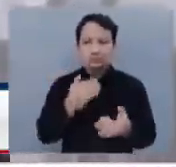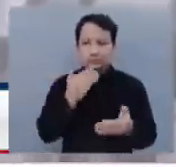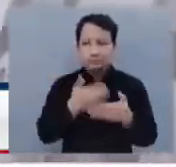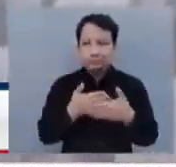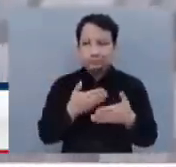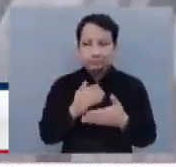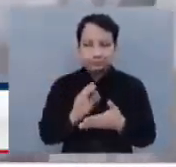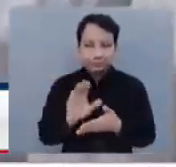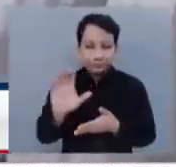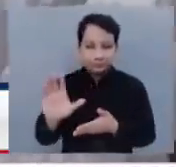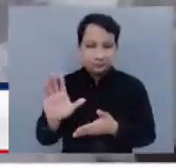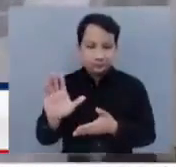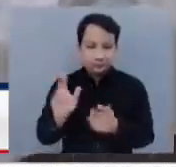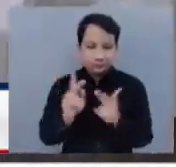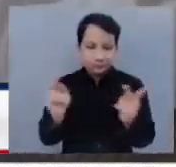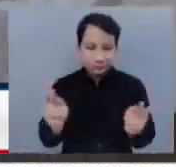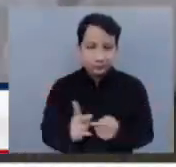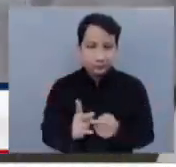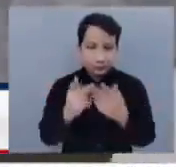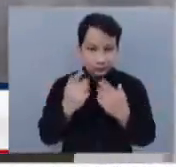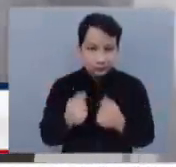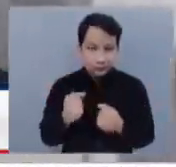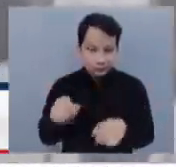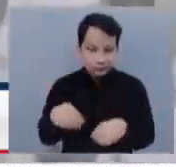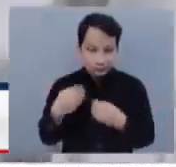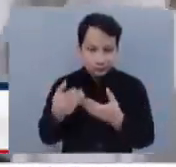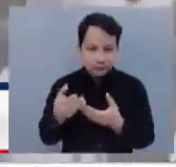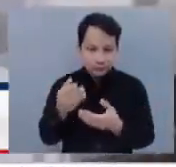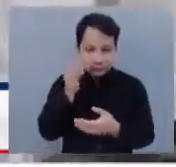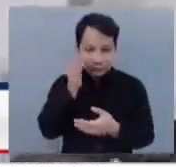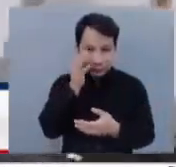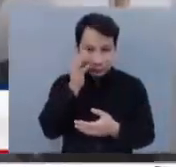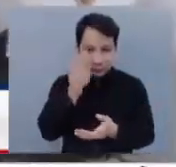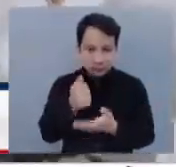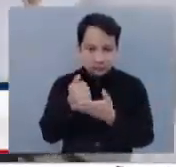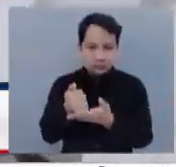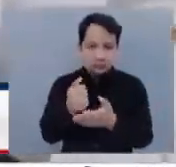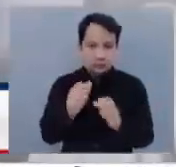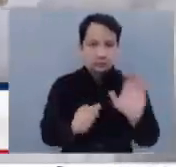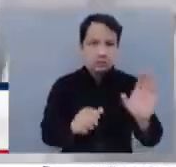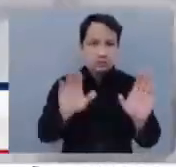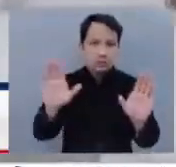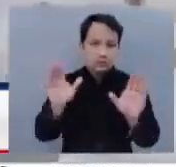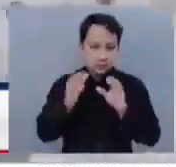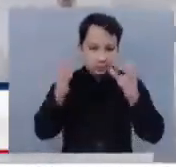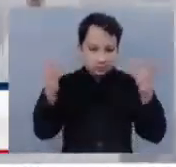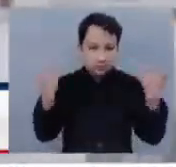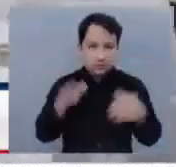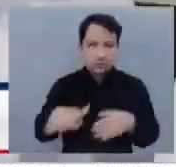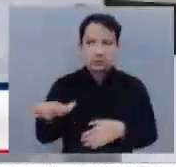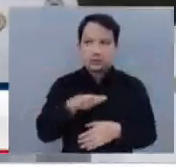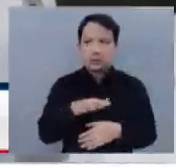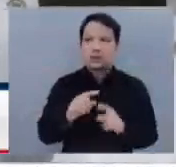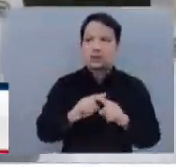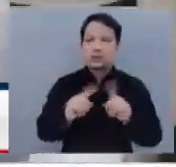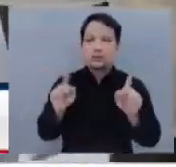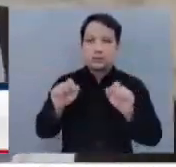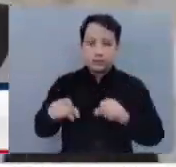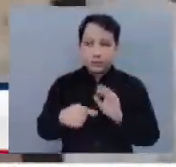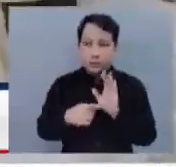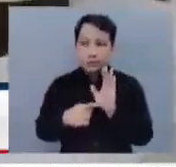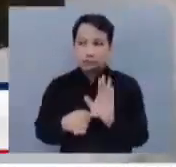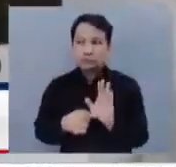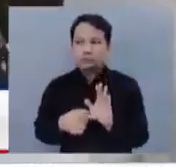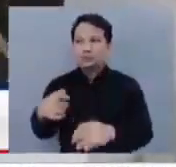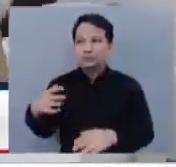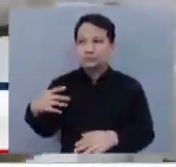mga lugar. Maaari po kayo mag-alay ng bulaklak, no, kanya-kanya pong celebration po, no. Pero of course, no, hanggang ngayon po we practice po the